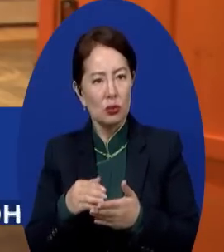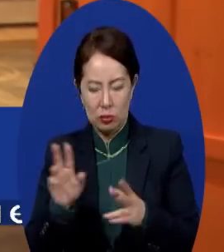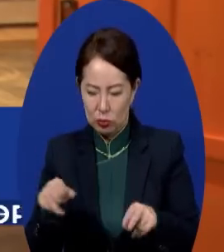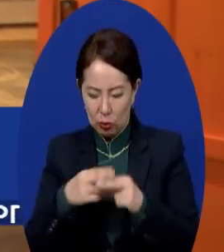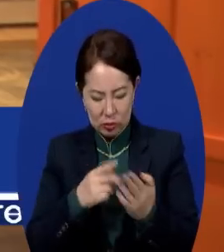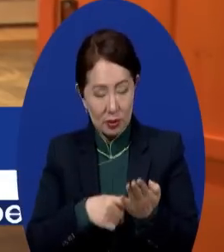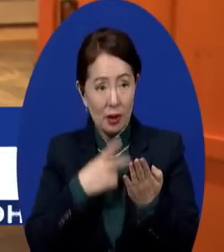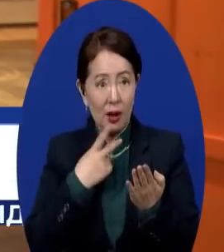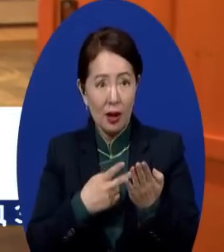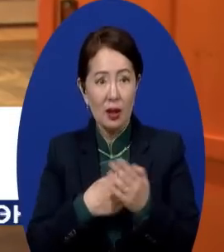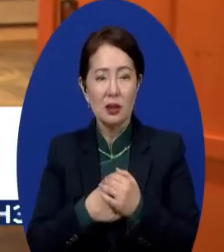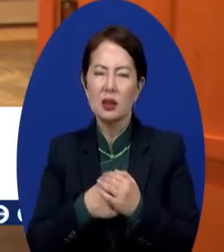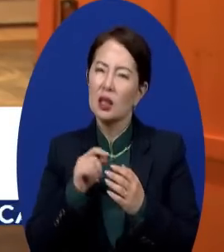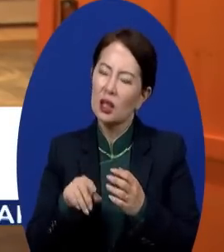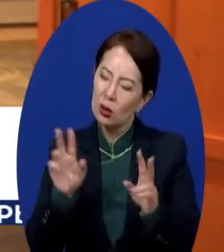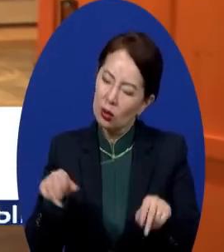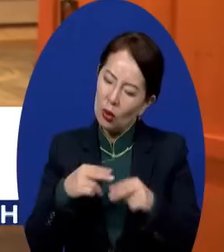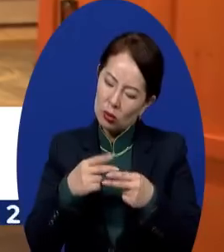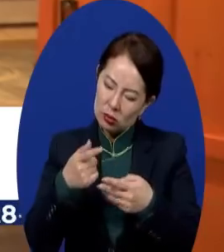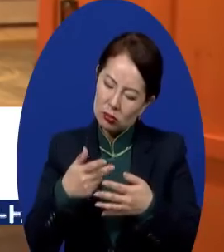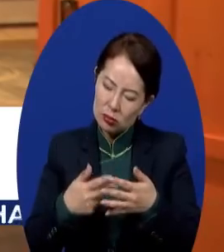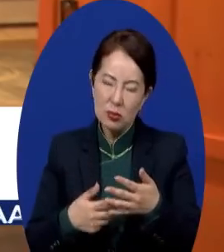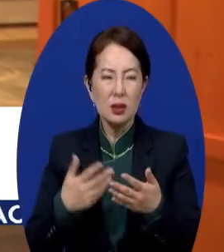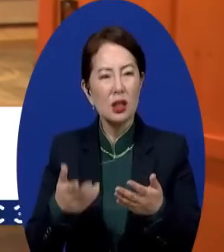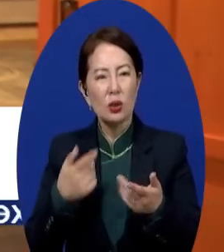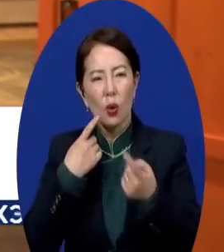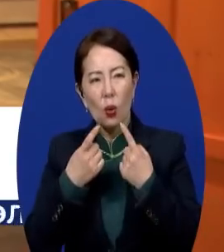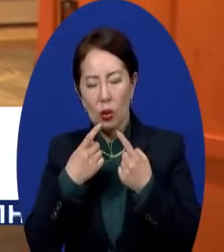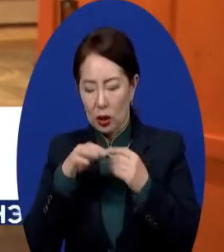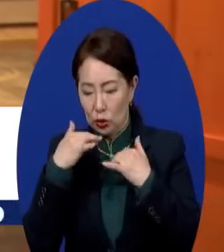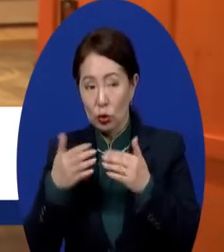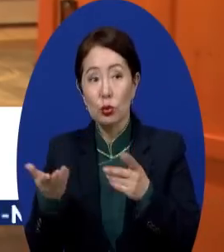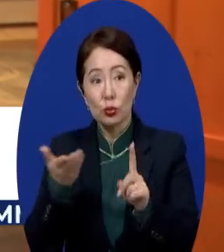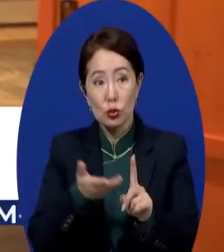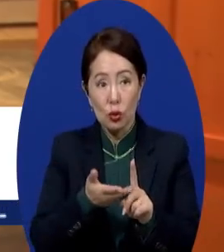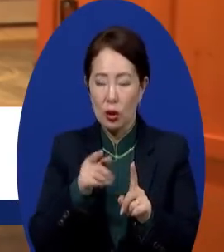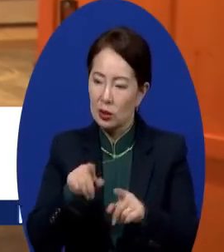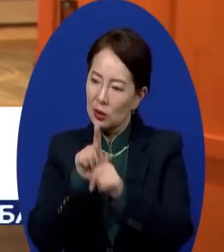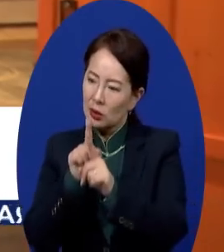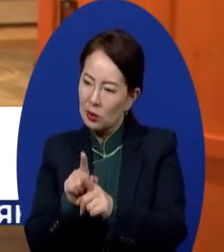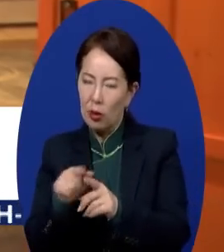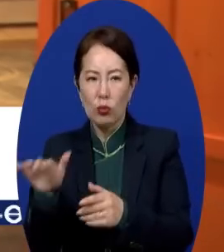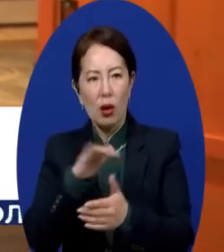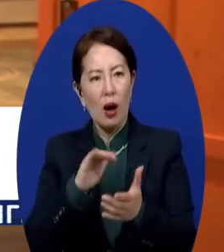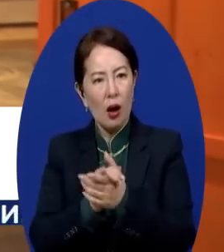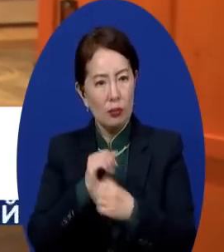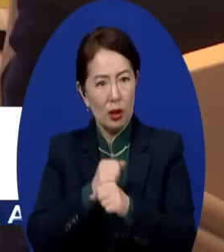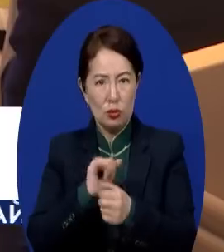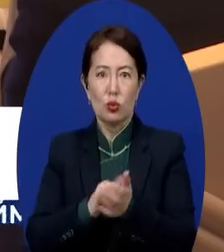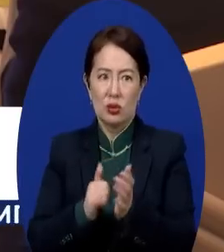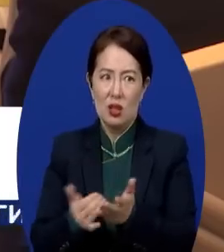дүгнэлтүүд гарсан байна. Тэгэхээр энэ дээрээ дүгнэлт гаргаад бид нэ энэ хурлаасаа зөвлөмж гаргаад энийхээ дагуу одоо хамтраад ажиллах учиртай